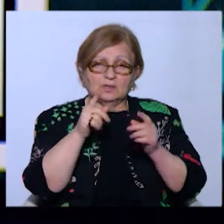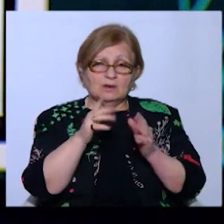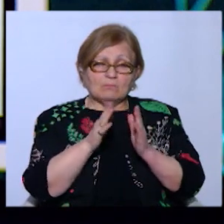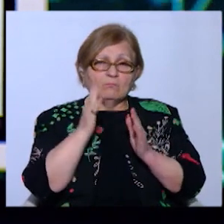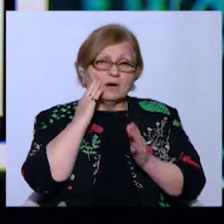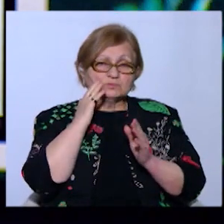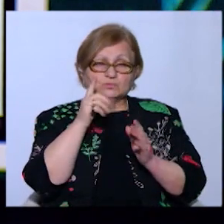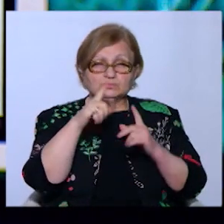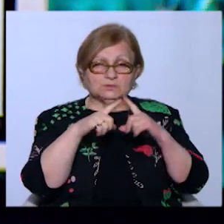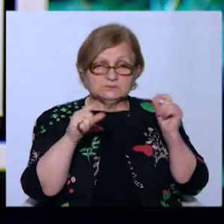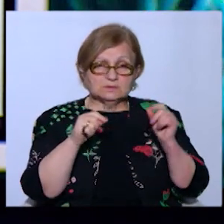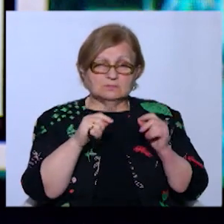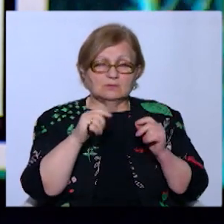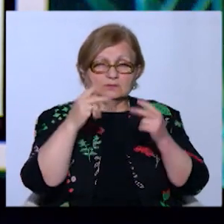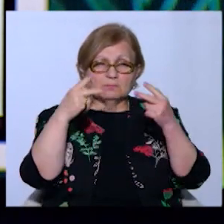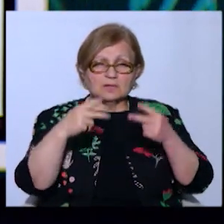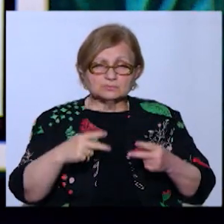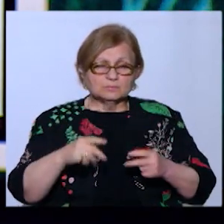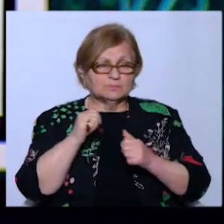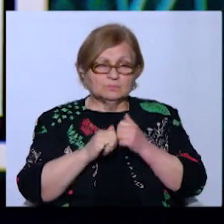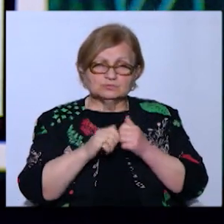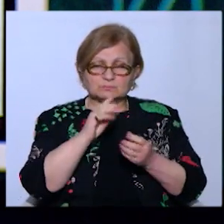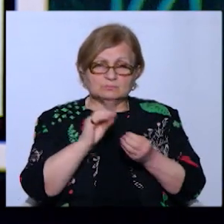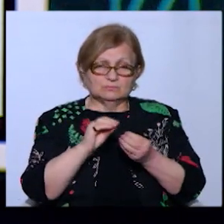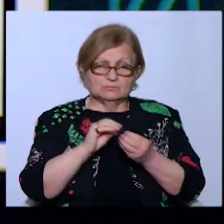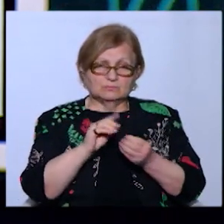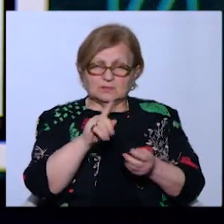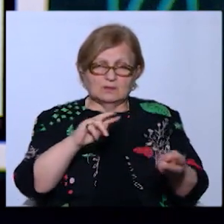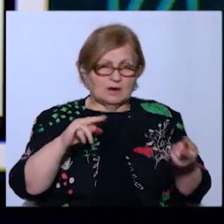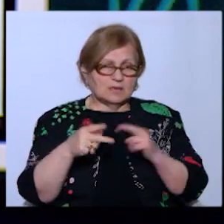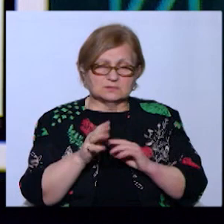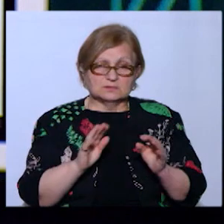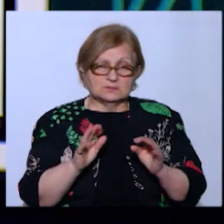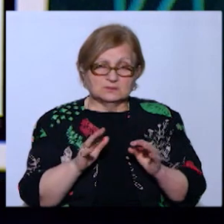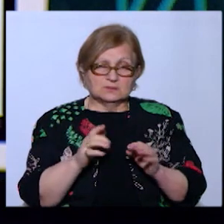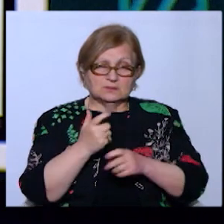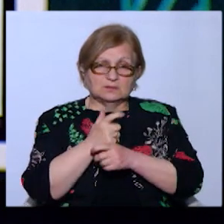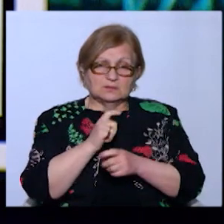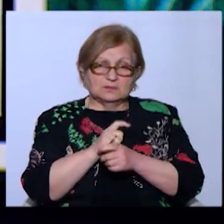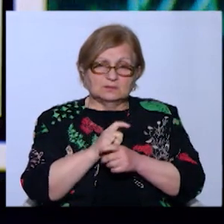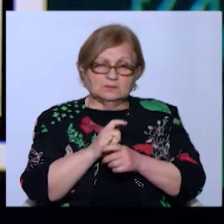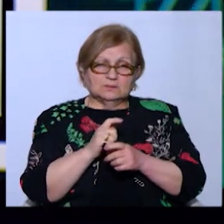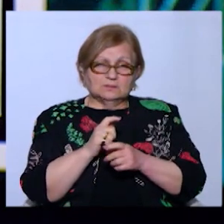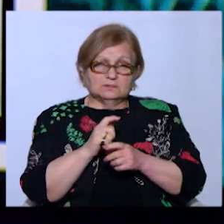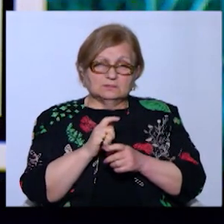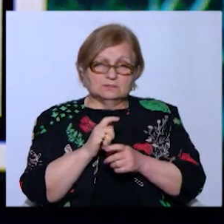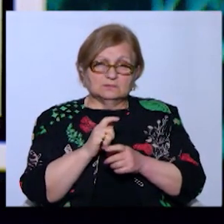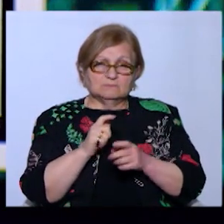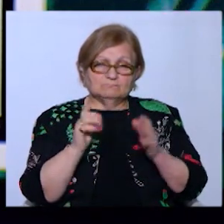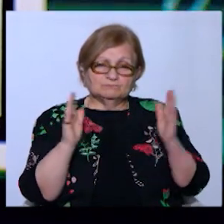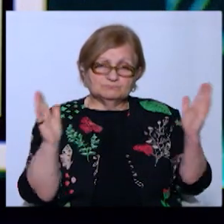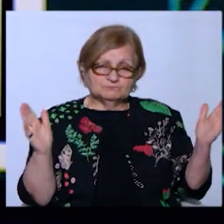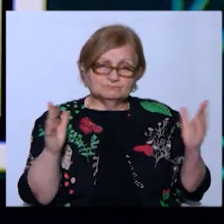სამკუთხედში ფარდობები არის მუდმივი. ანუ ეს 30 გრადუსიანი კუთხე, თქვათ, ძალიან დიდ სამკუთხედში იქნება